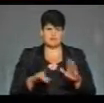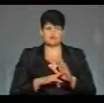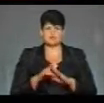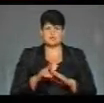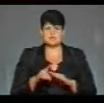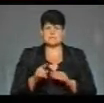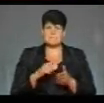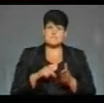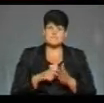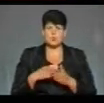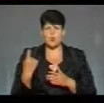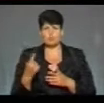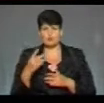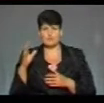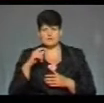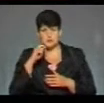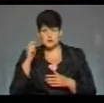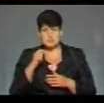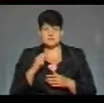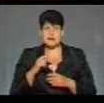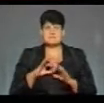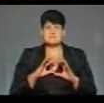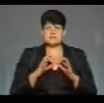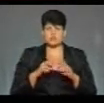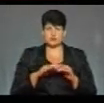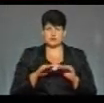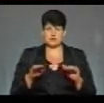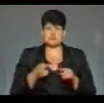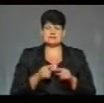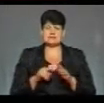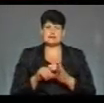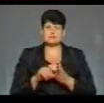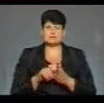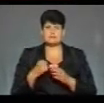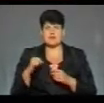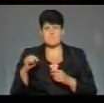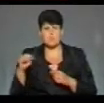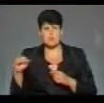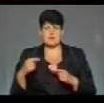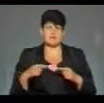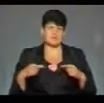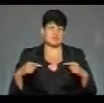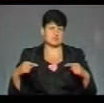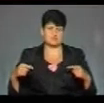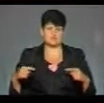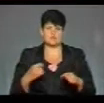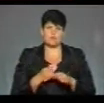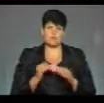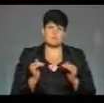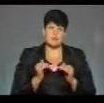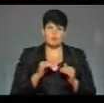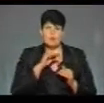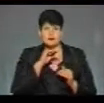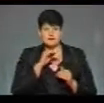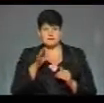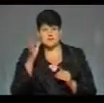міського, обласного, всеукраїнського і міжнародного рівня. Це участь і перемоги в різних в роботі Малої академії наук,